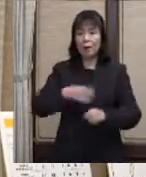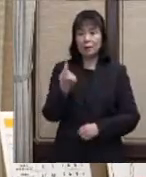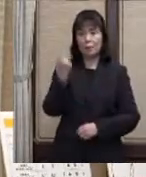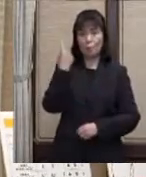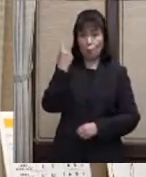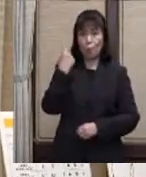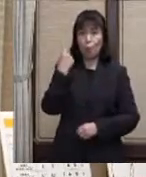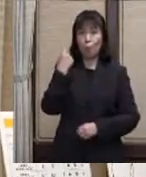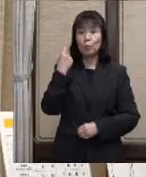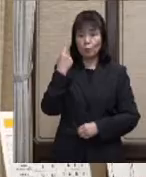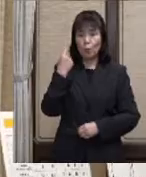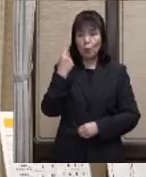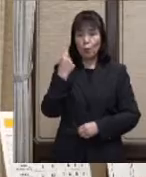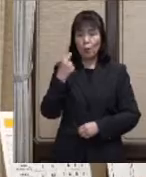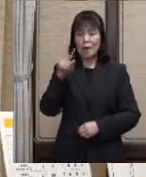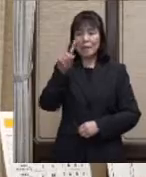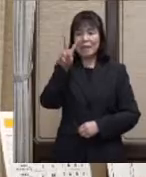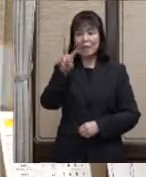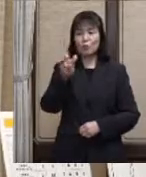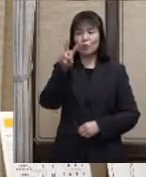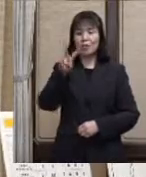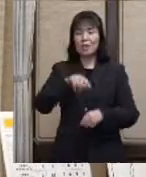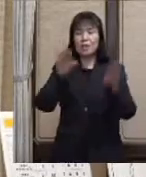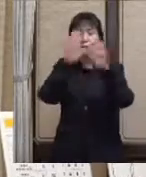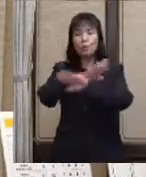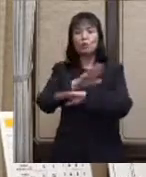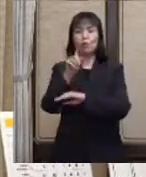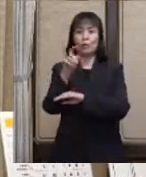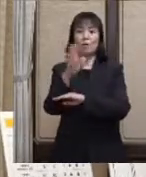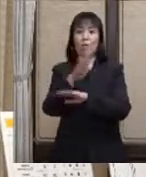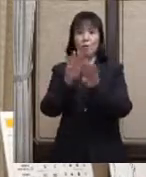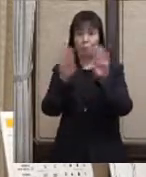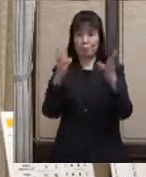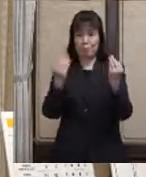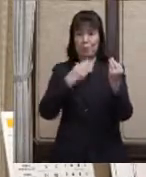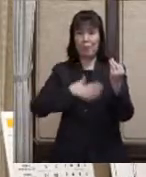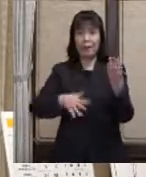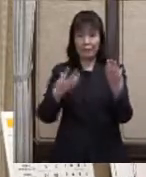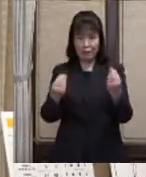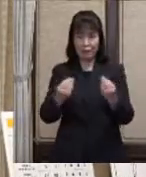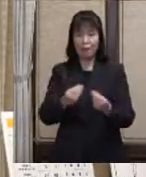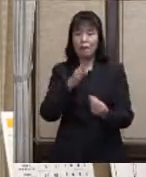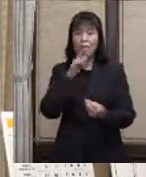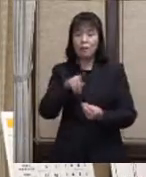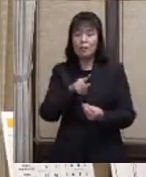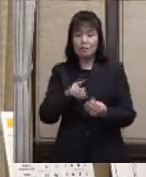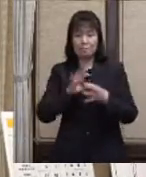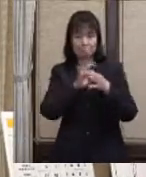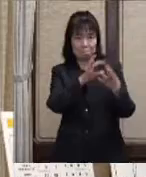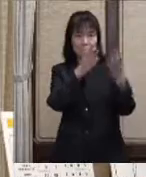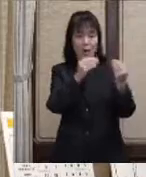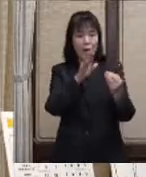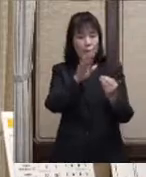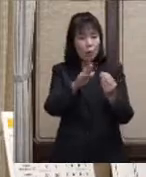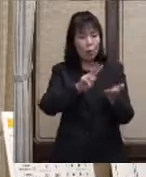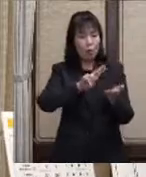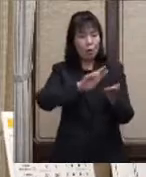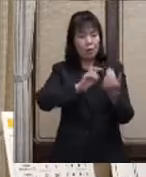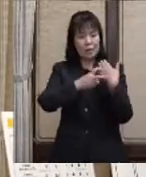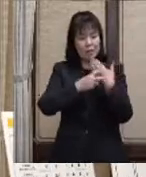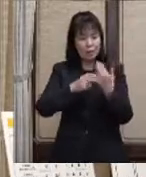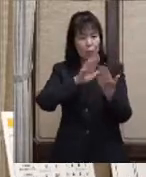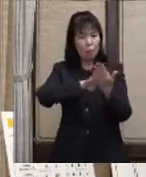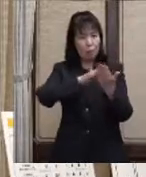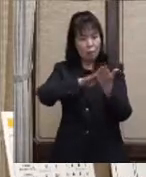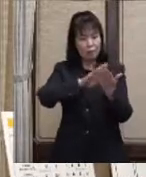日8日の22時頃夜でございます。ご本人に連絡し、今後の治療内容等を説